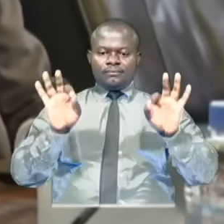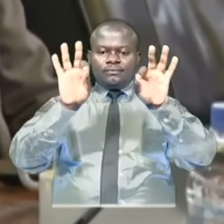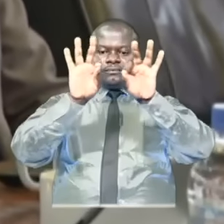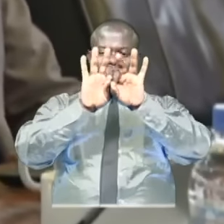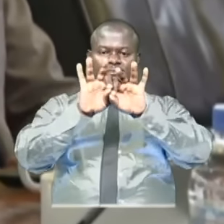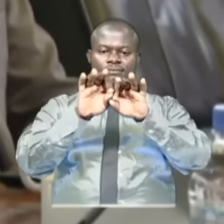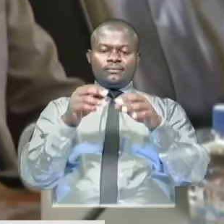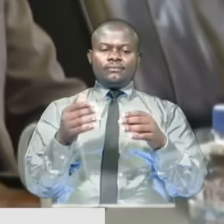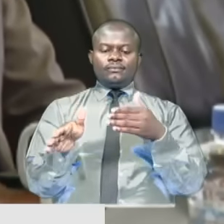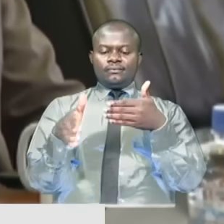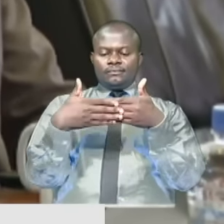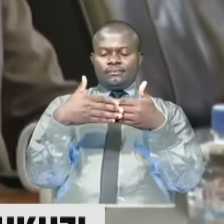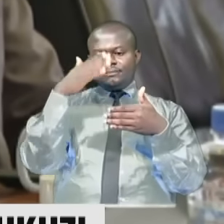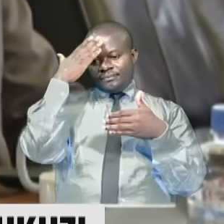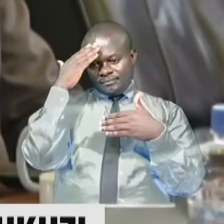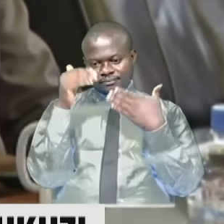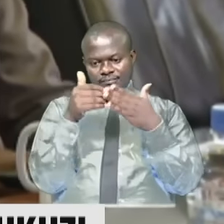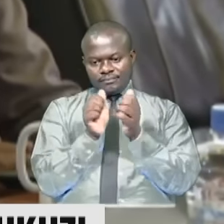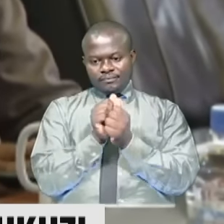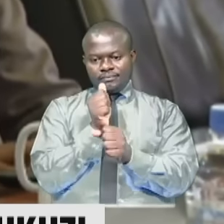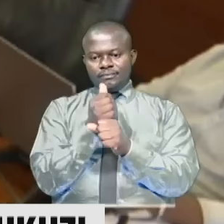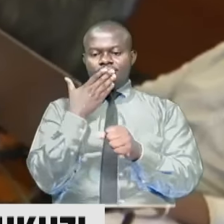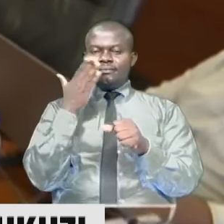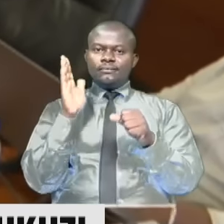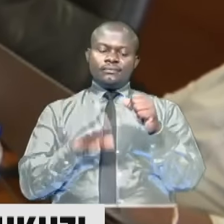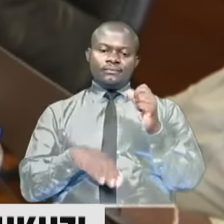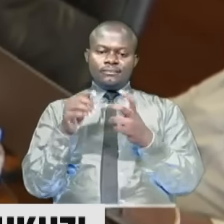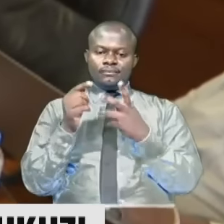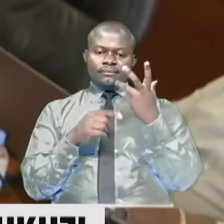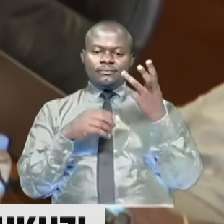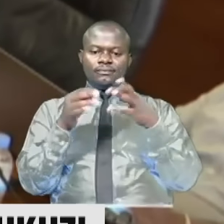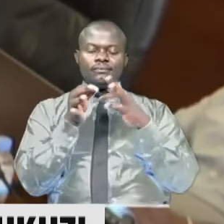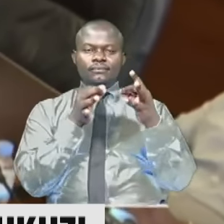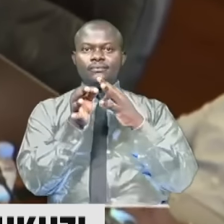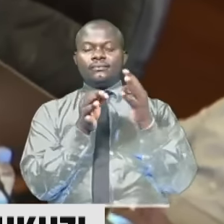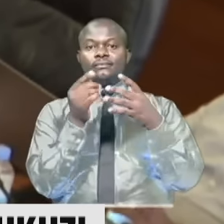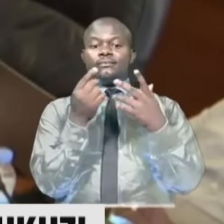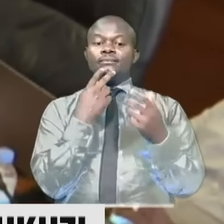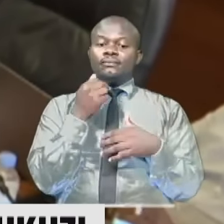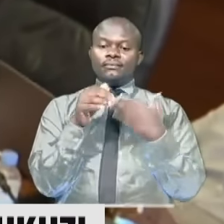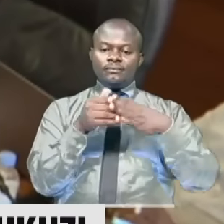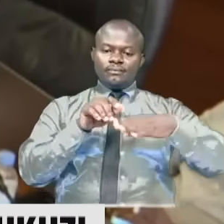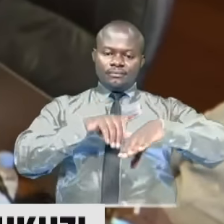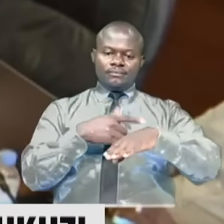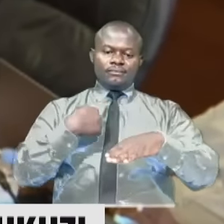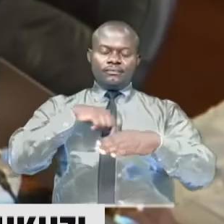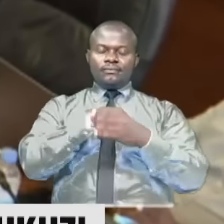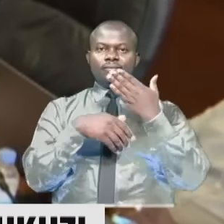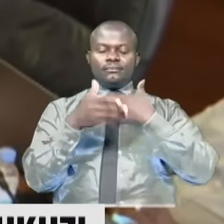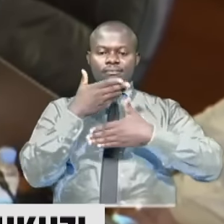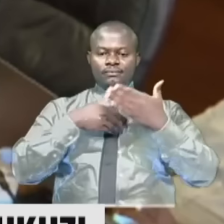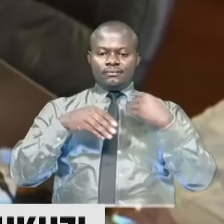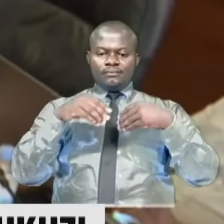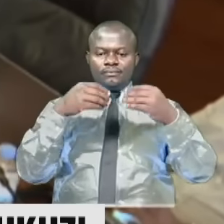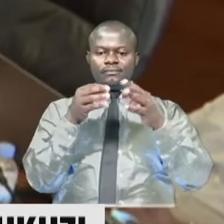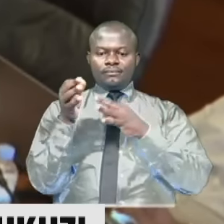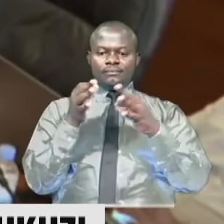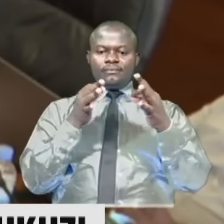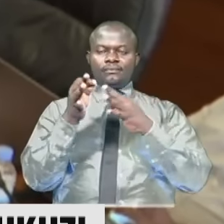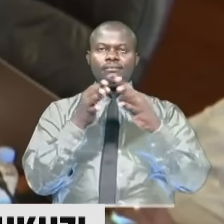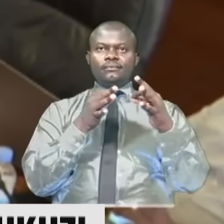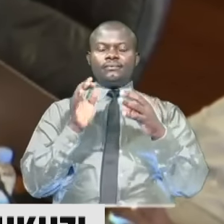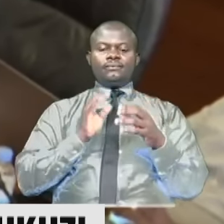y'agaciro byafungiwe kubera imikorere mibi ibi yabigarutseho kuri uyu wa kabiri ubwo yaganiraga yatangaga ibisobanuro